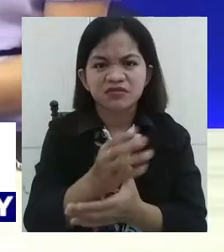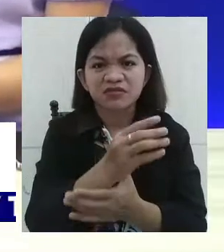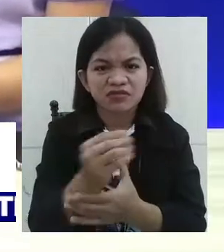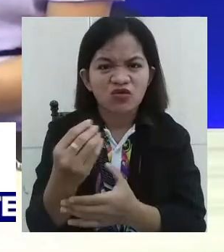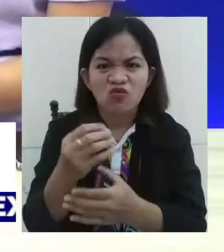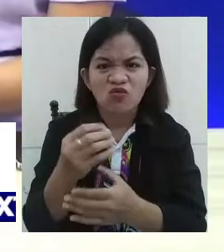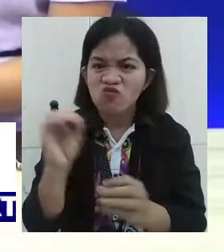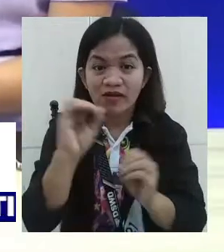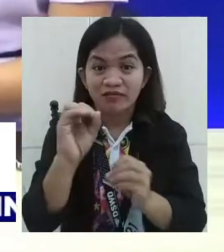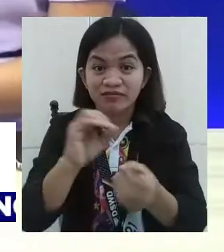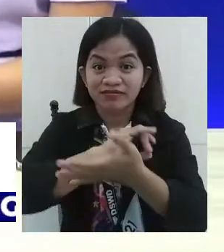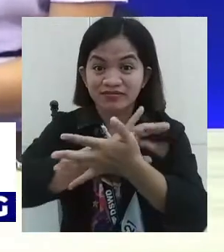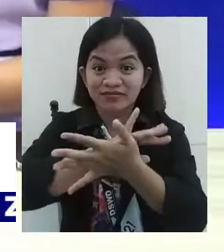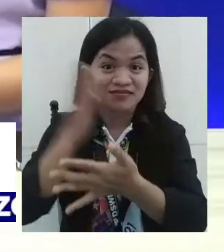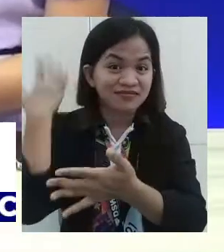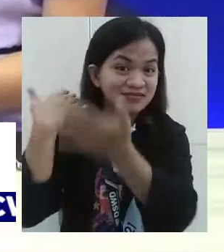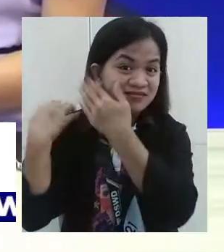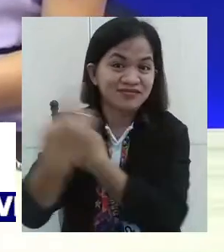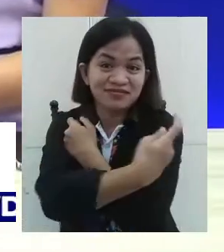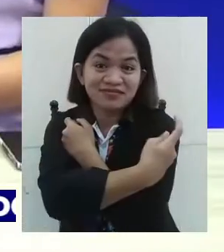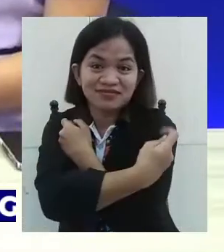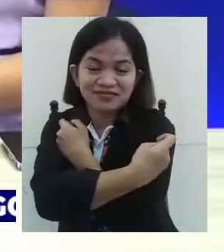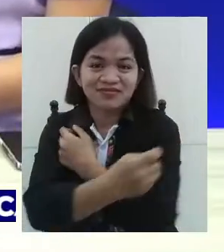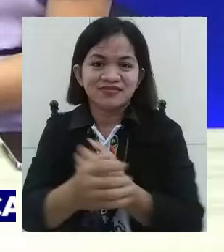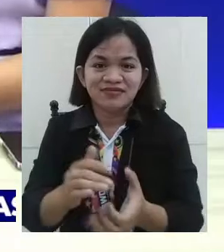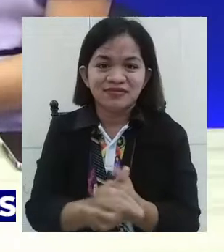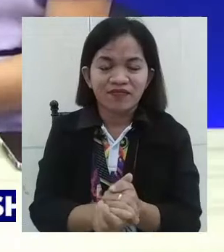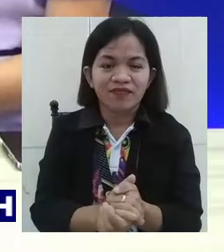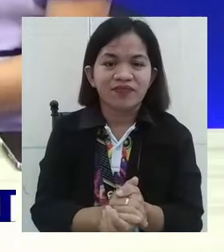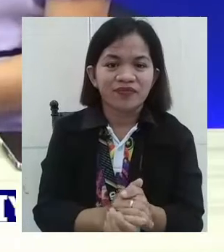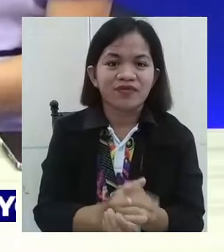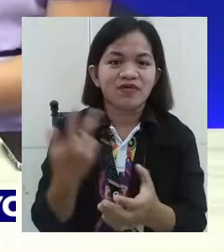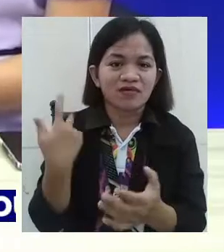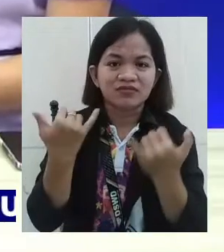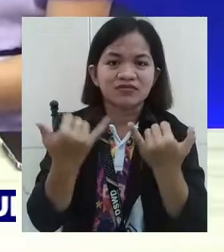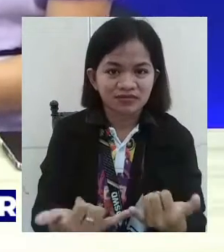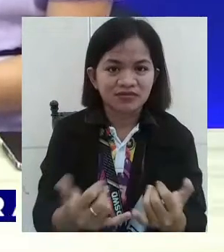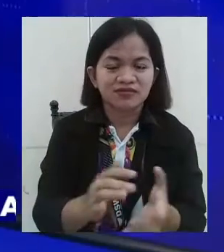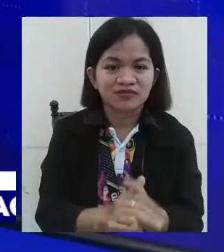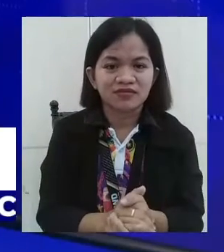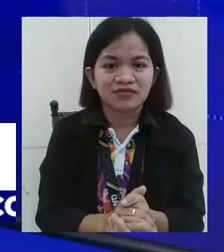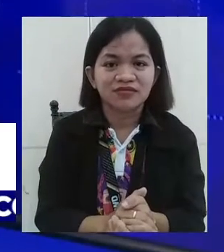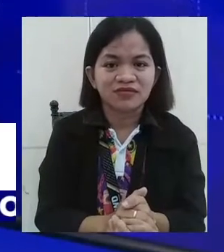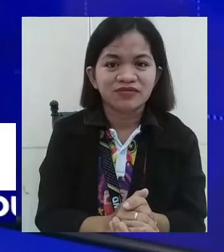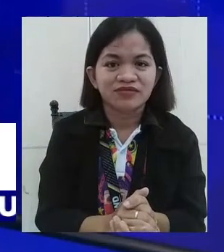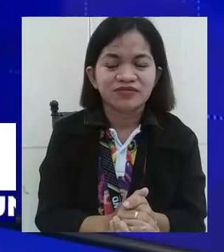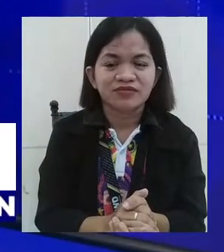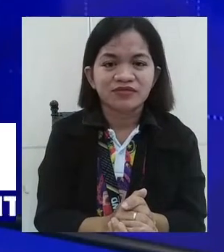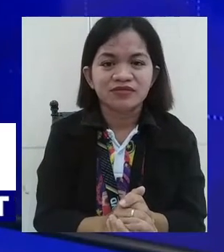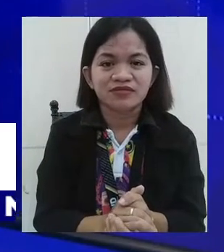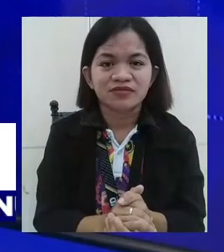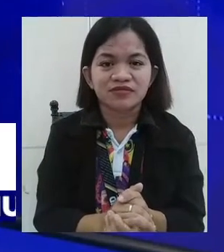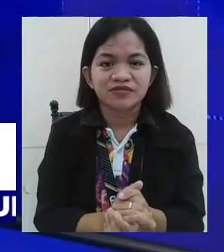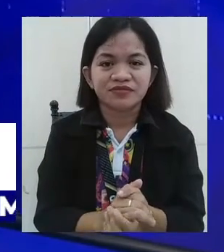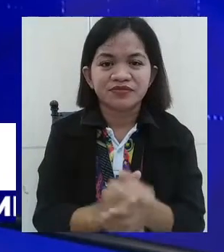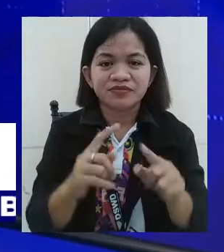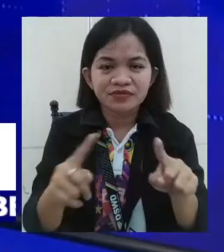yung anti-flu, ginagawa ho yan ng DOH. At karamihan ho